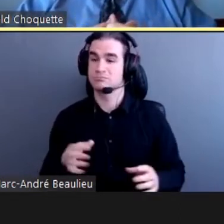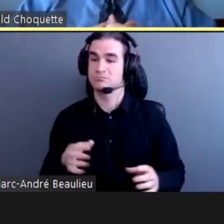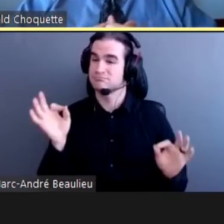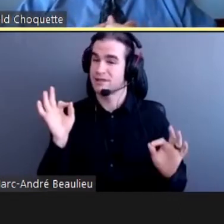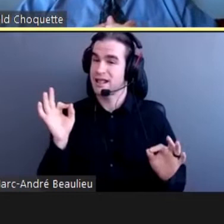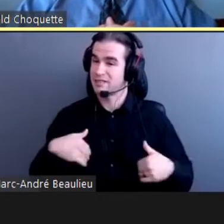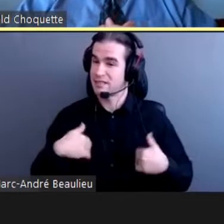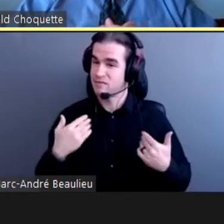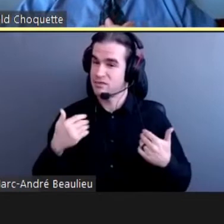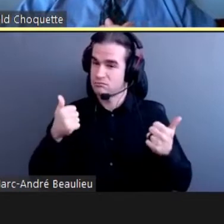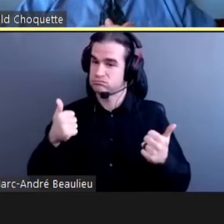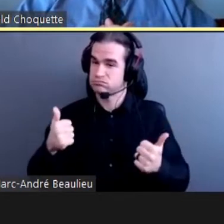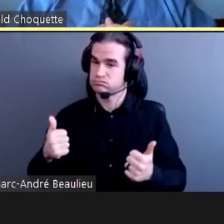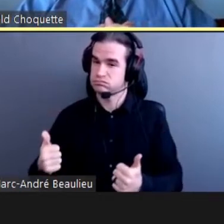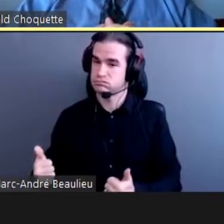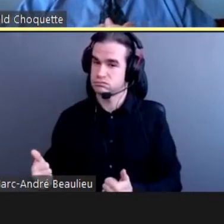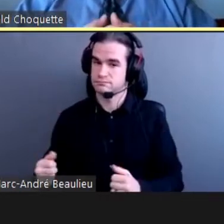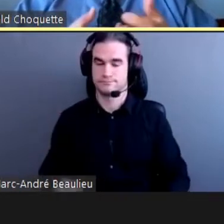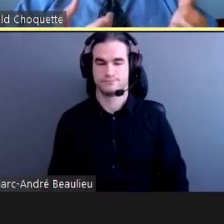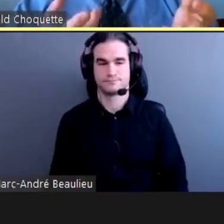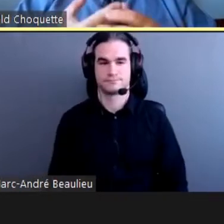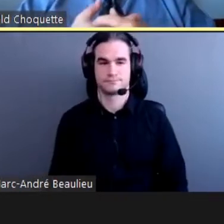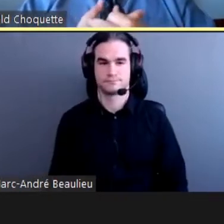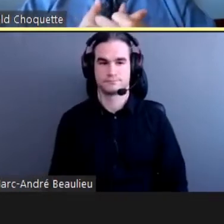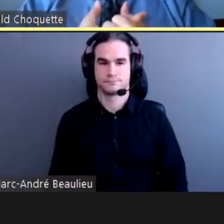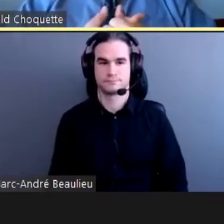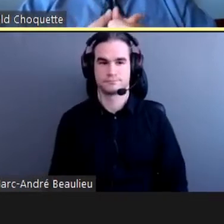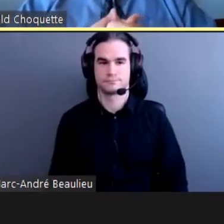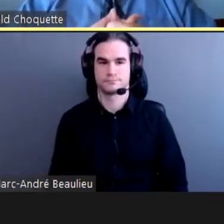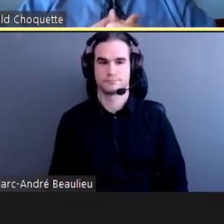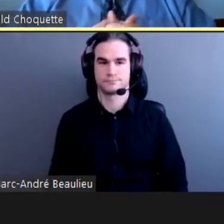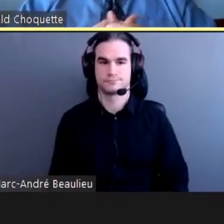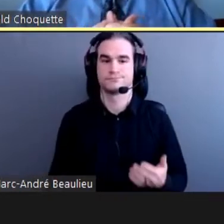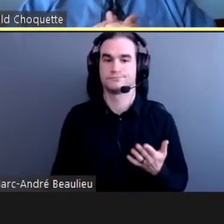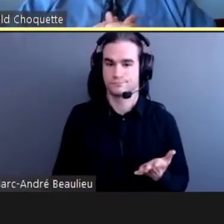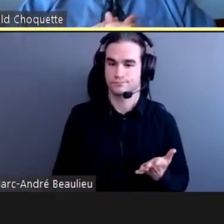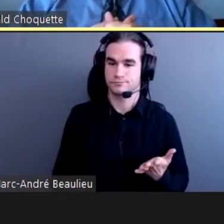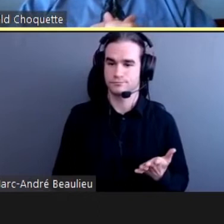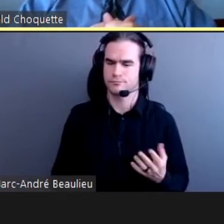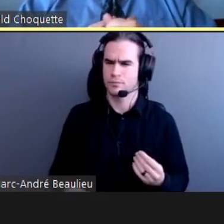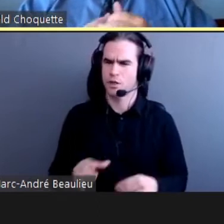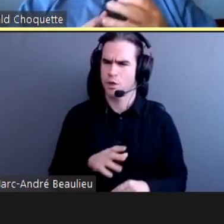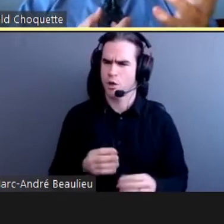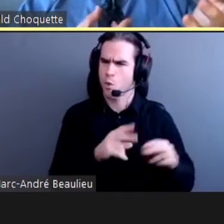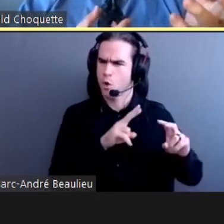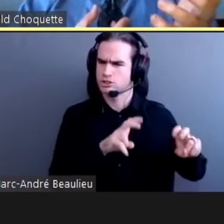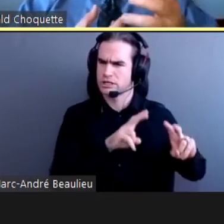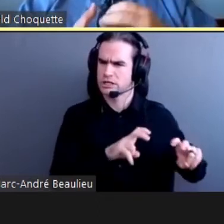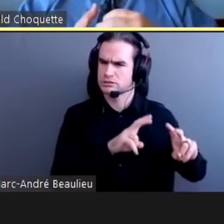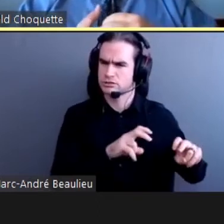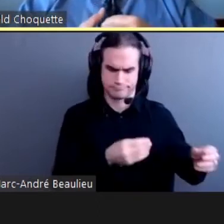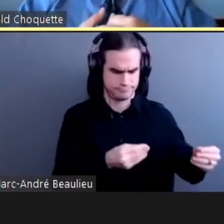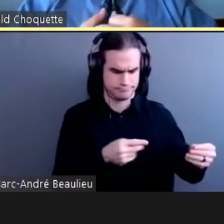la qualité de vie. OK? Puis aussi, bien, de plus en plus d'études montrent